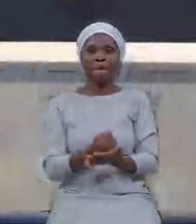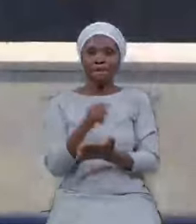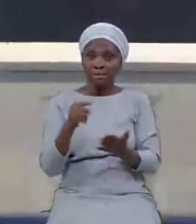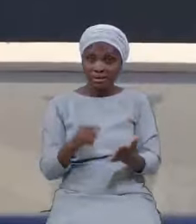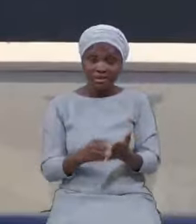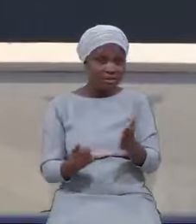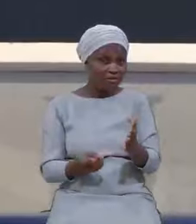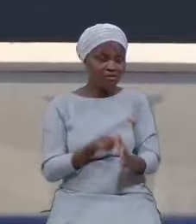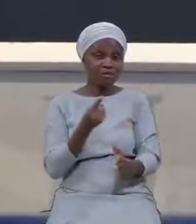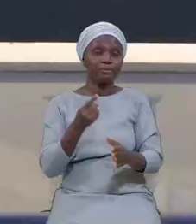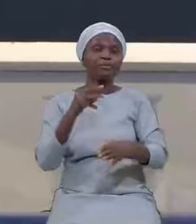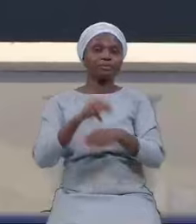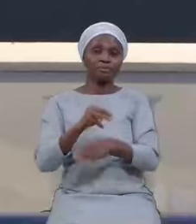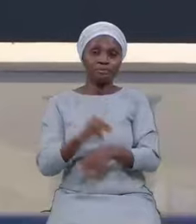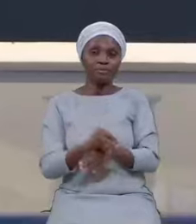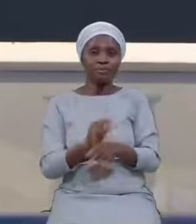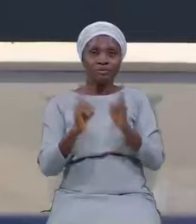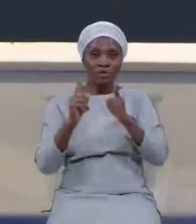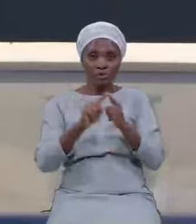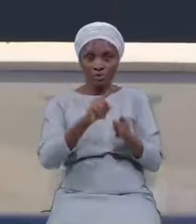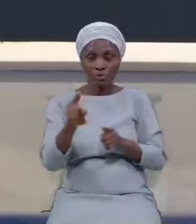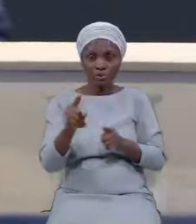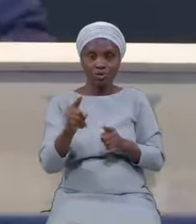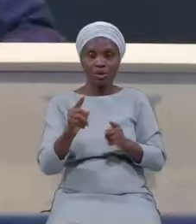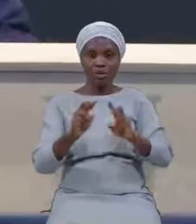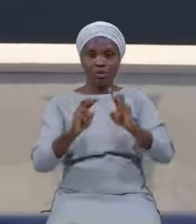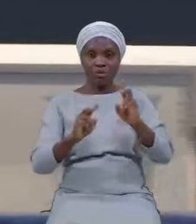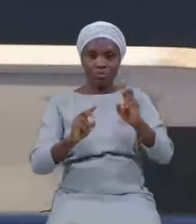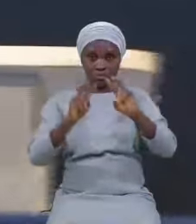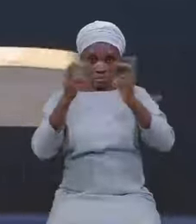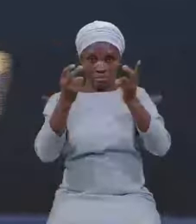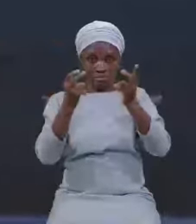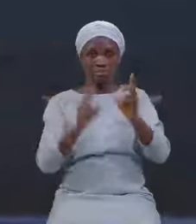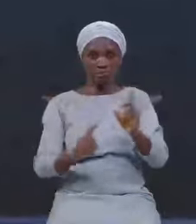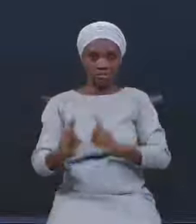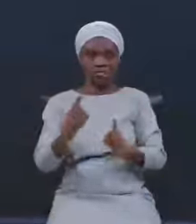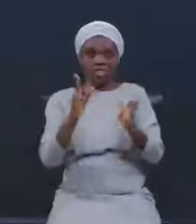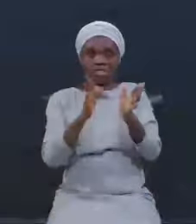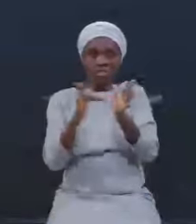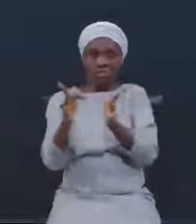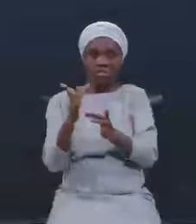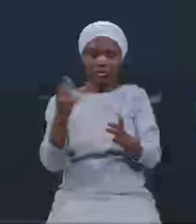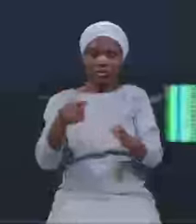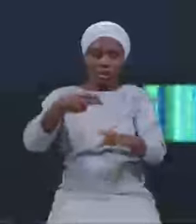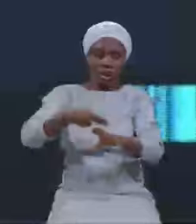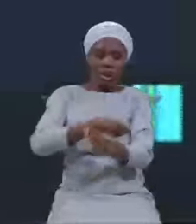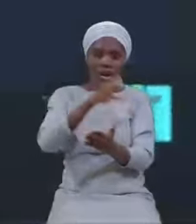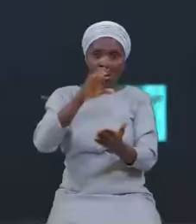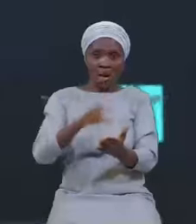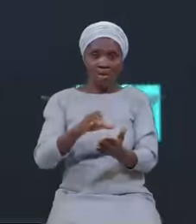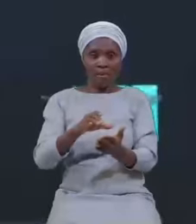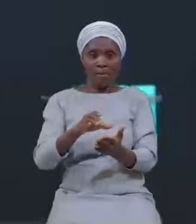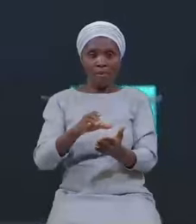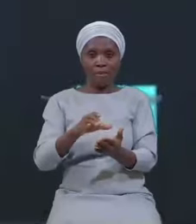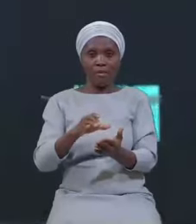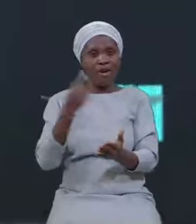du message Jésus, l'agneau pour notre salut et notre satisfaction. L'agneau pour notre